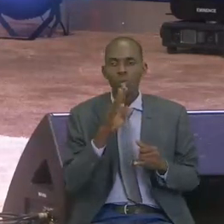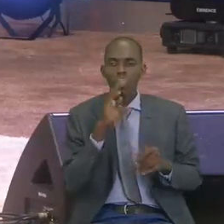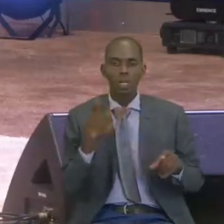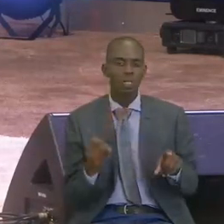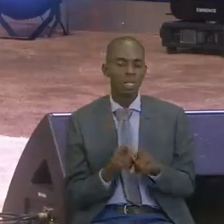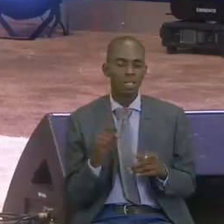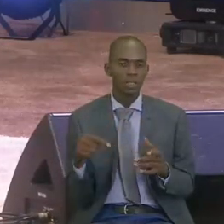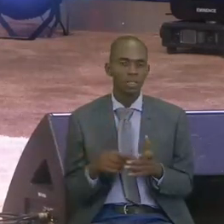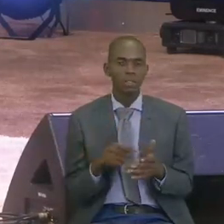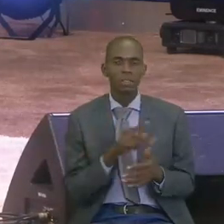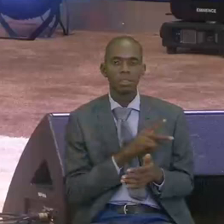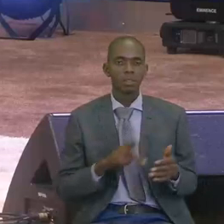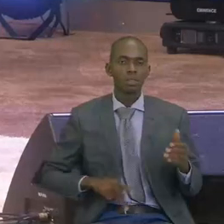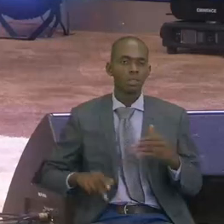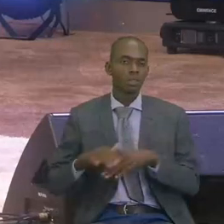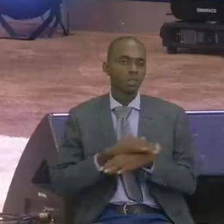empereurs.